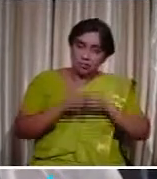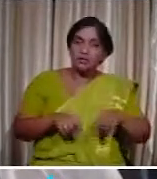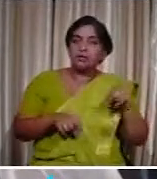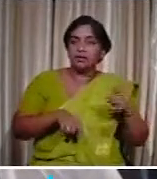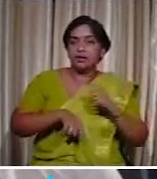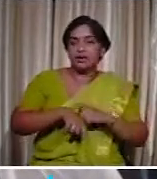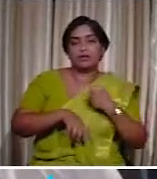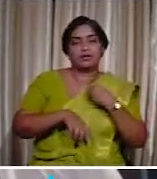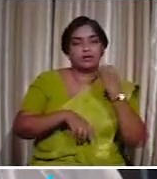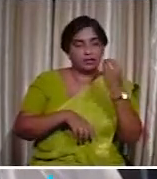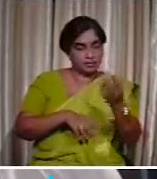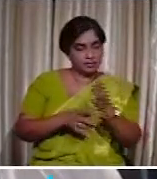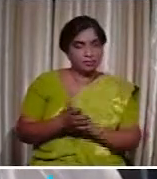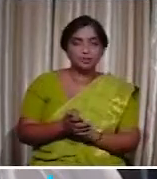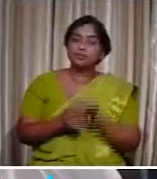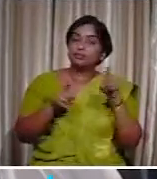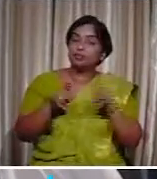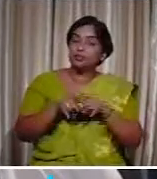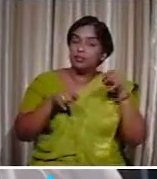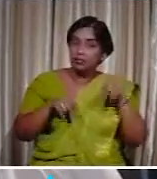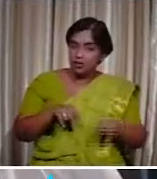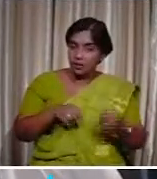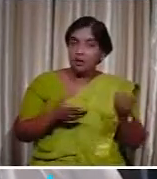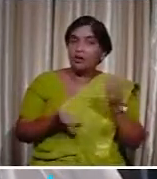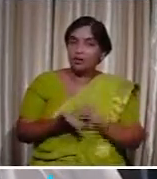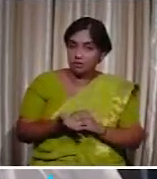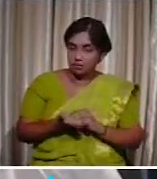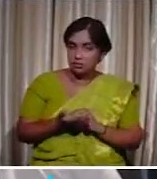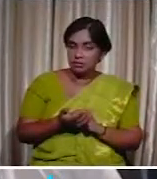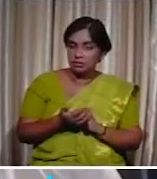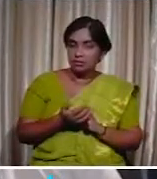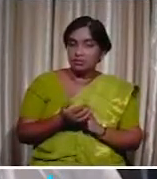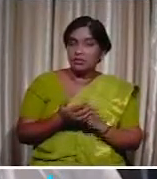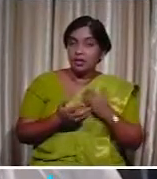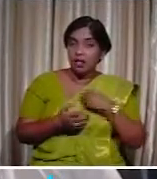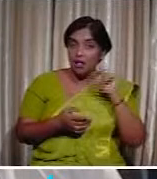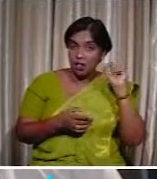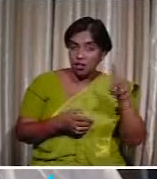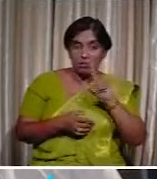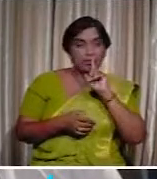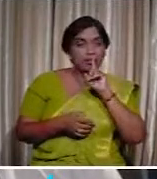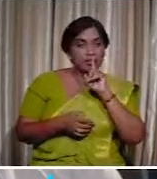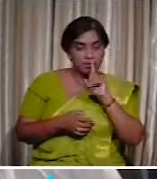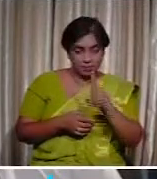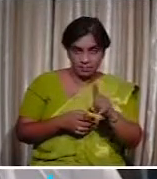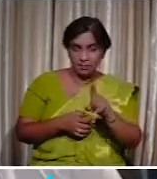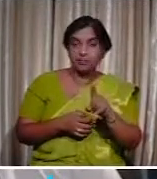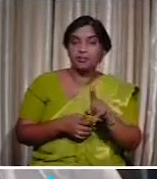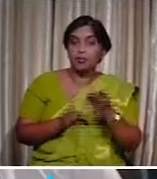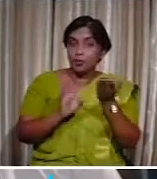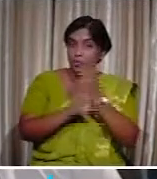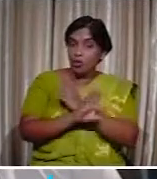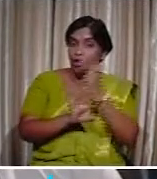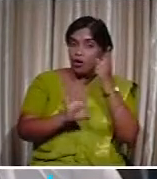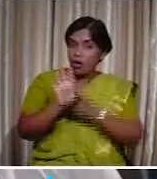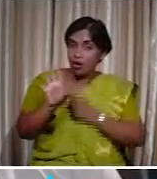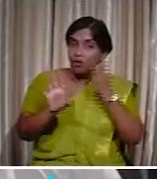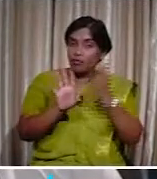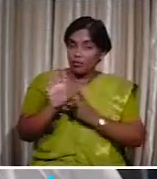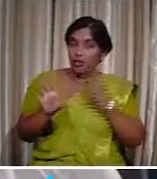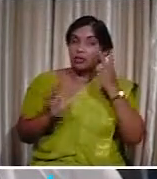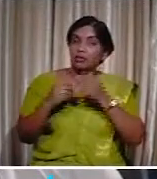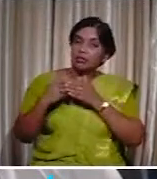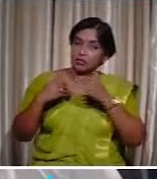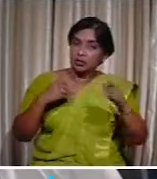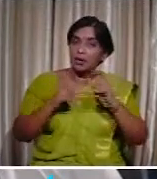मम दुन्नु ए वगेम अद दवसे नेवतत् एन्ने मगे नम योजना वेन्ने पहुगिय अवुरुदु देक पुराम